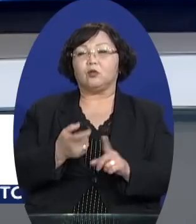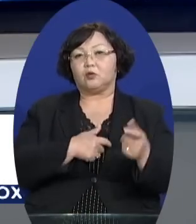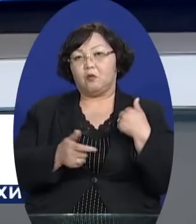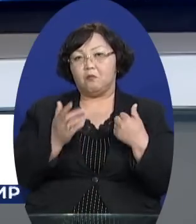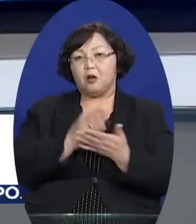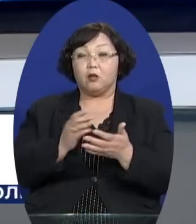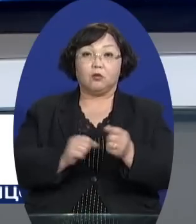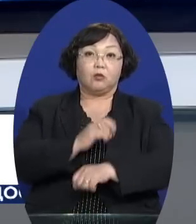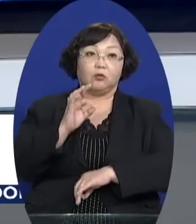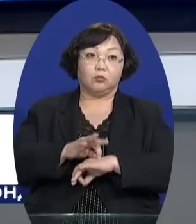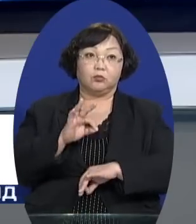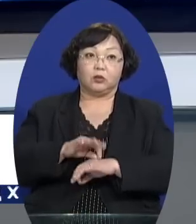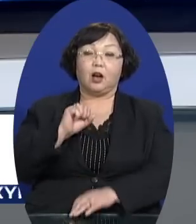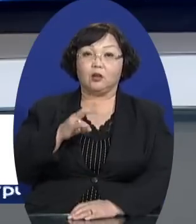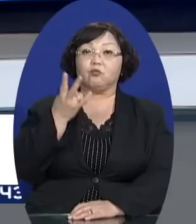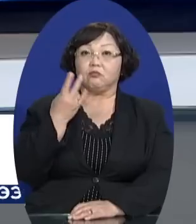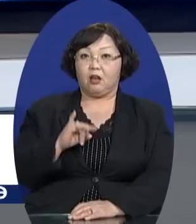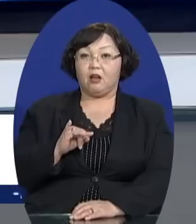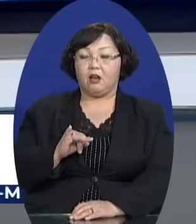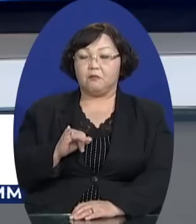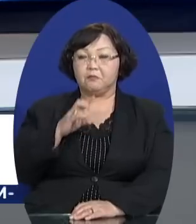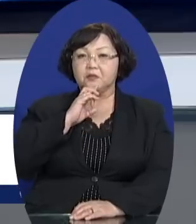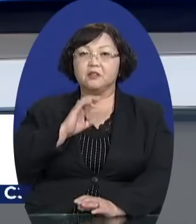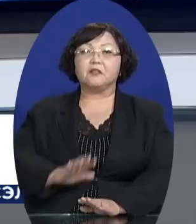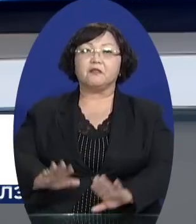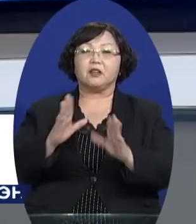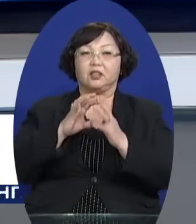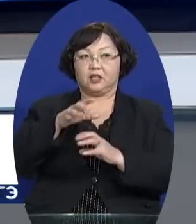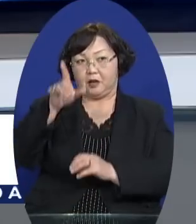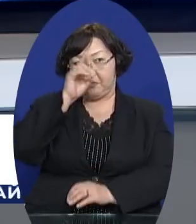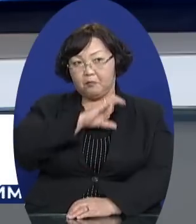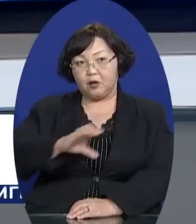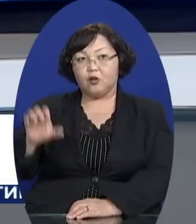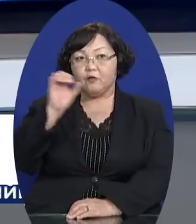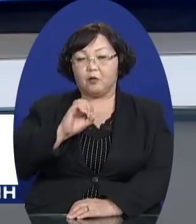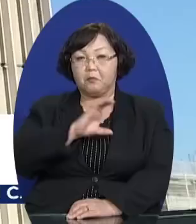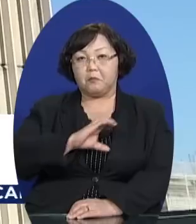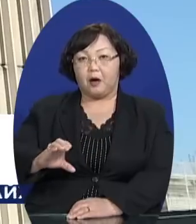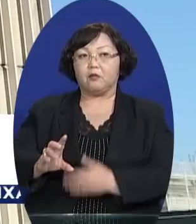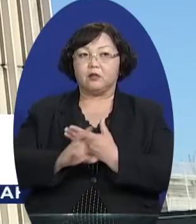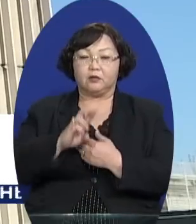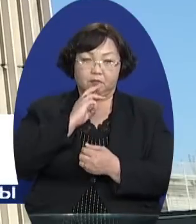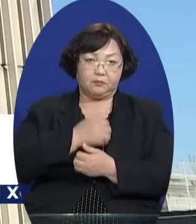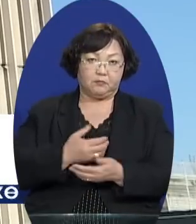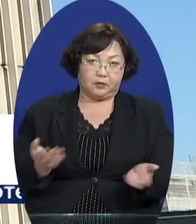коронавирусны аюул бүрэн арилаагүй хэвээр байна гэдгийг Дэлхийн эрүүл мэндийн байгууллагын Европын газраас сэрэмжлүүллээ.